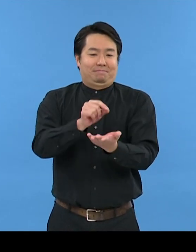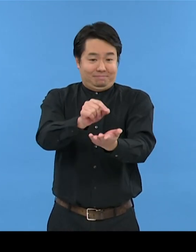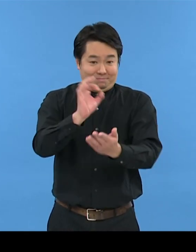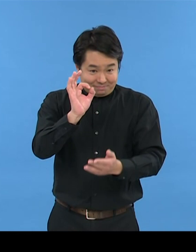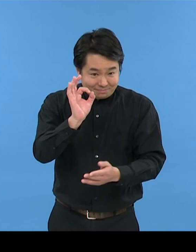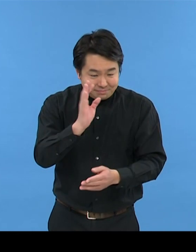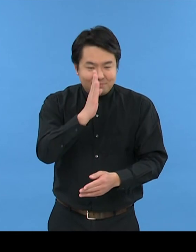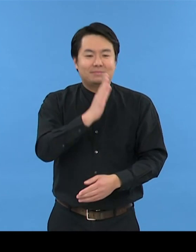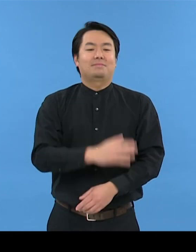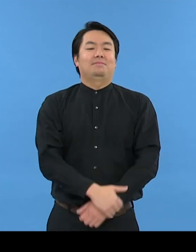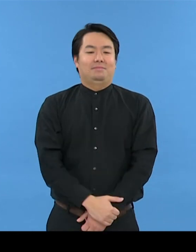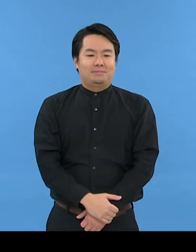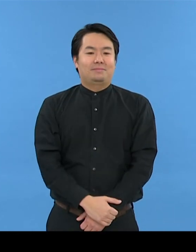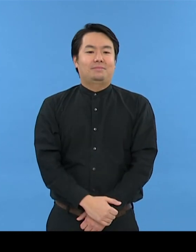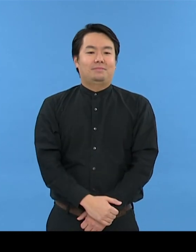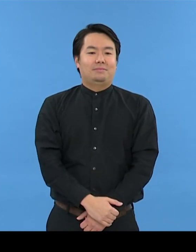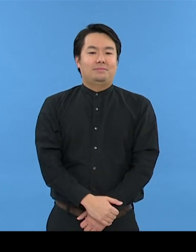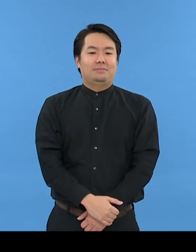ます